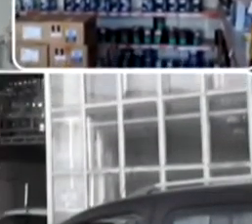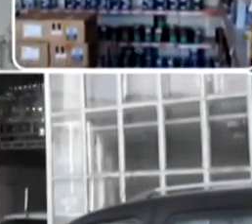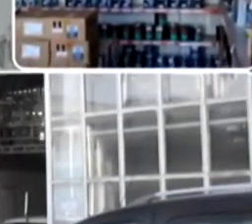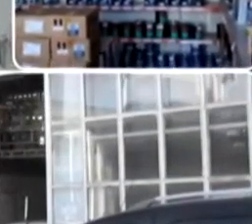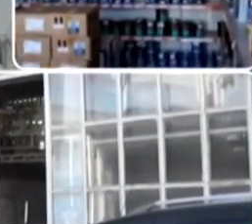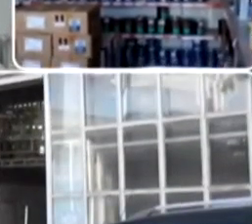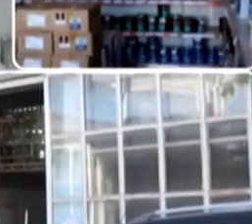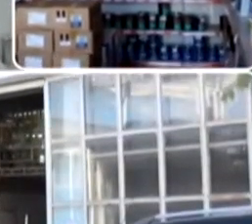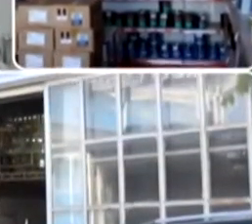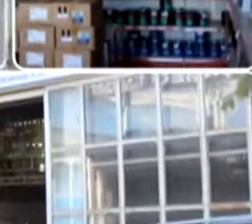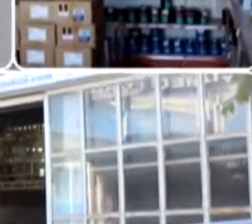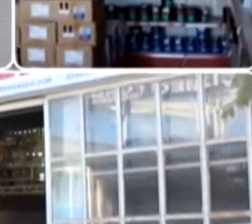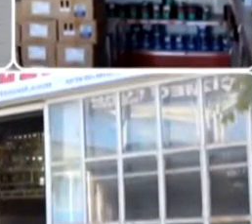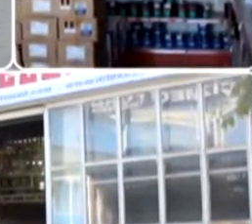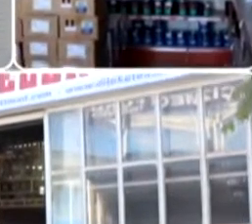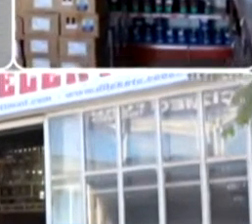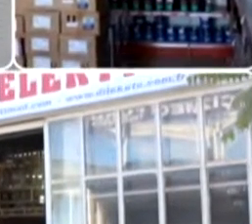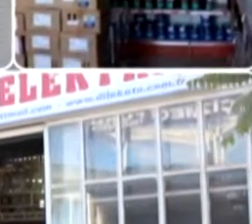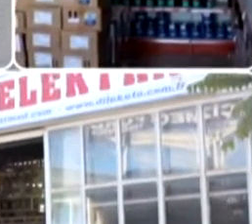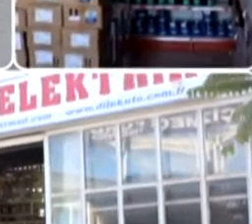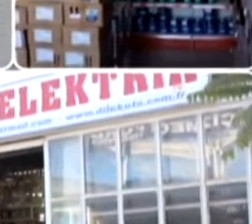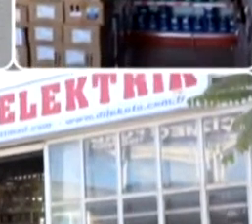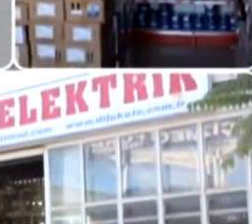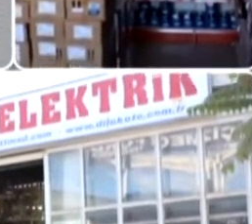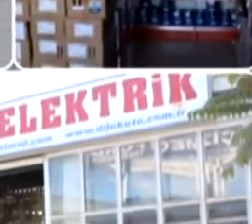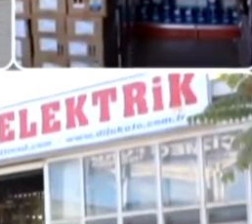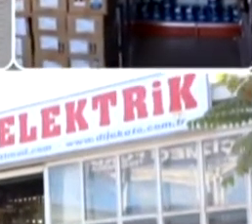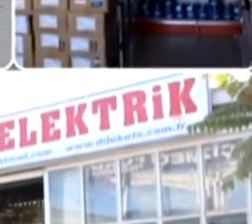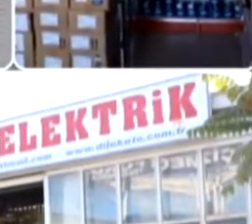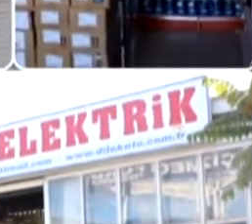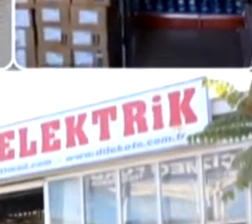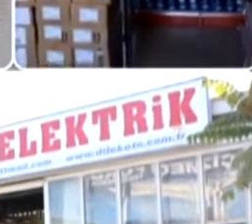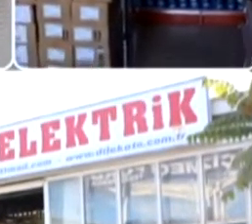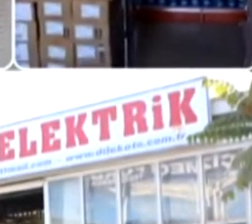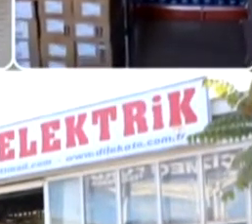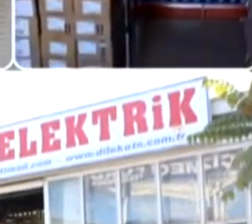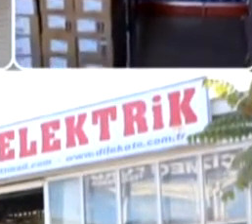Dilek Otogaleri Kaporta ve Boya Vakti Cuma'yı sunar.